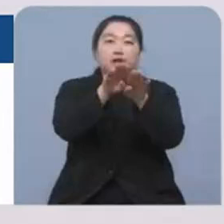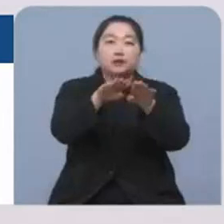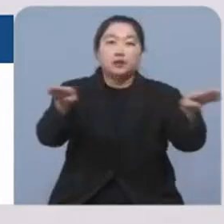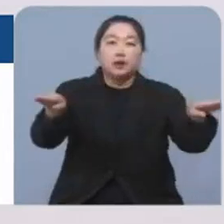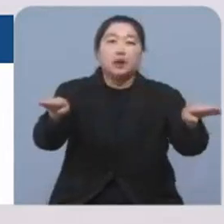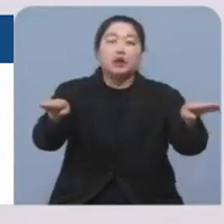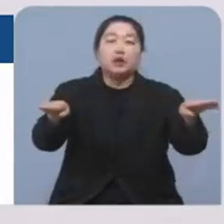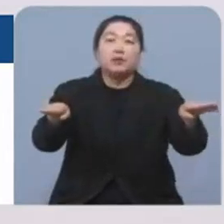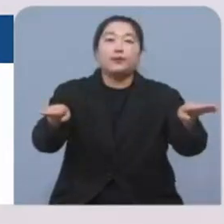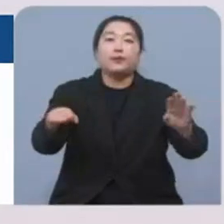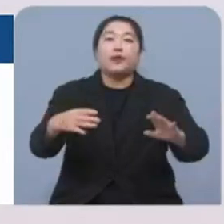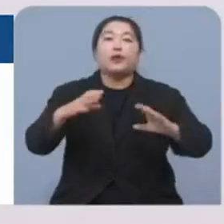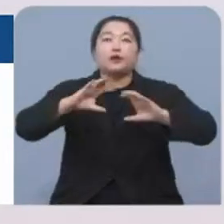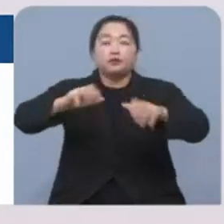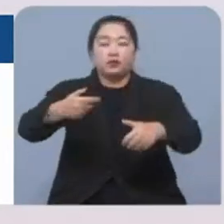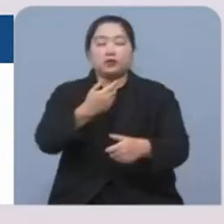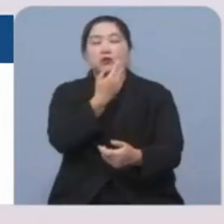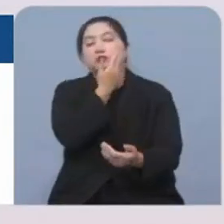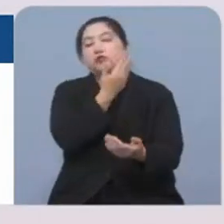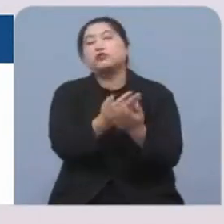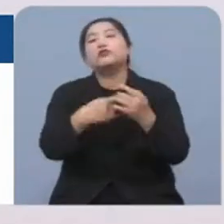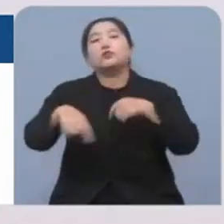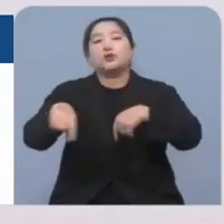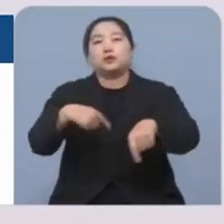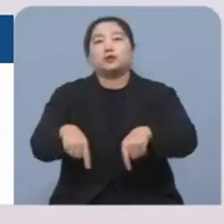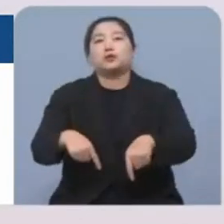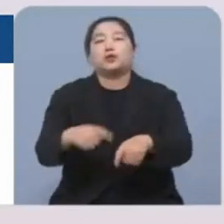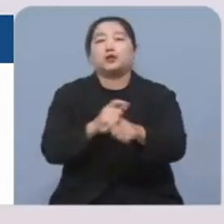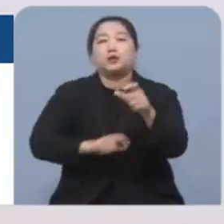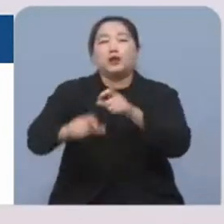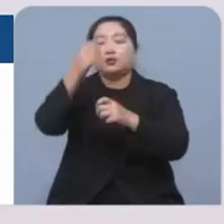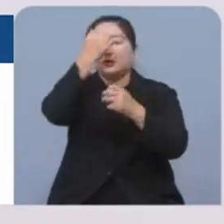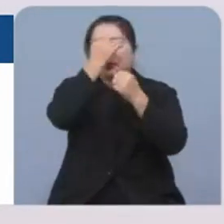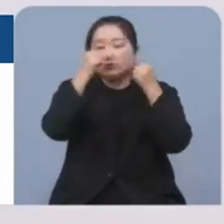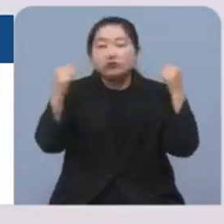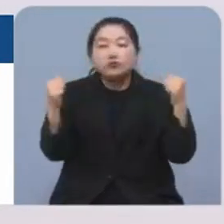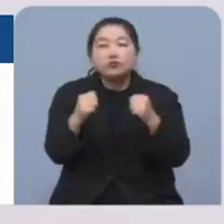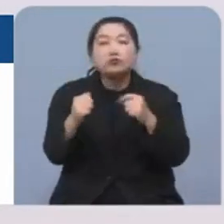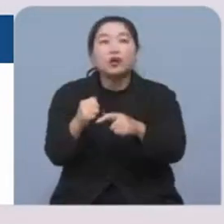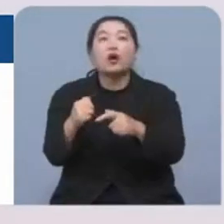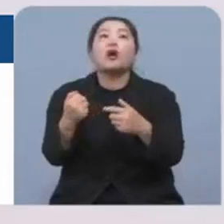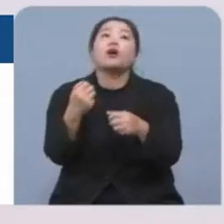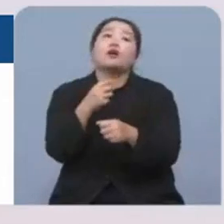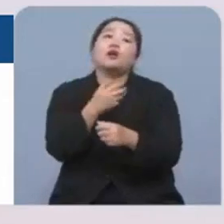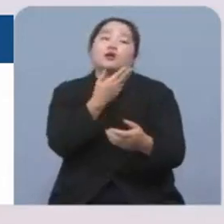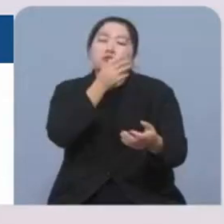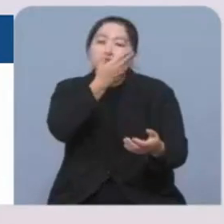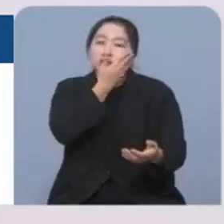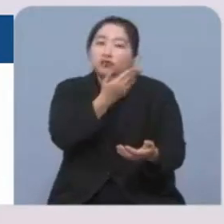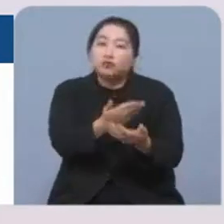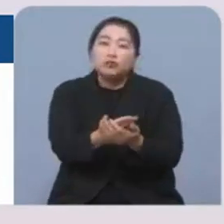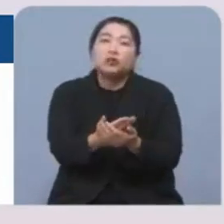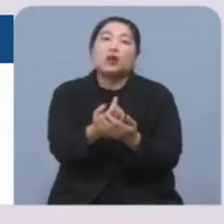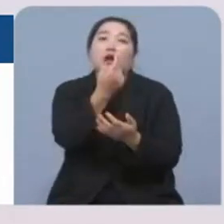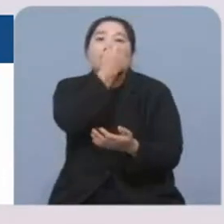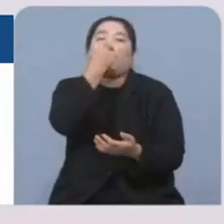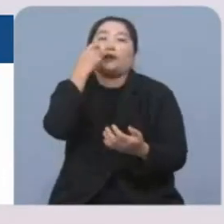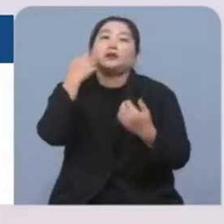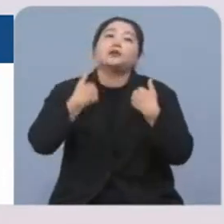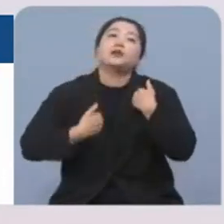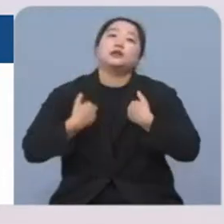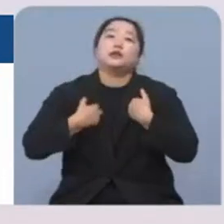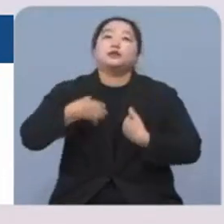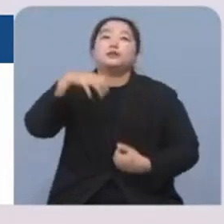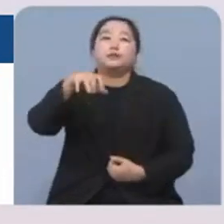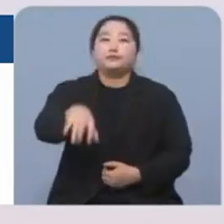양성평등이 국가적으로 굉장히 중요한 정책이고요. 더 좋은 충북을 만드는데 굉장히 중요한 가치다라는 걸 같이 확인하고 또